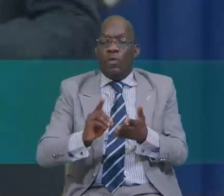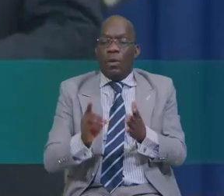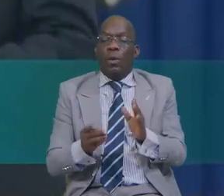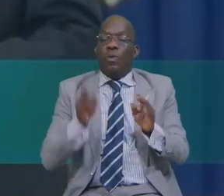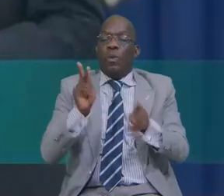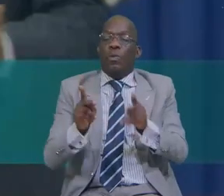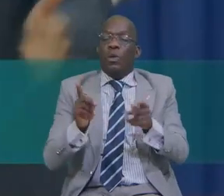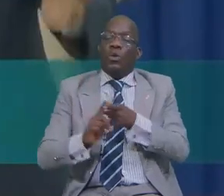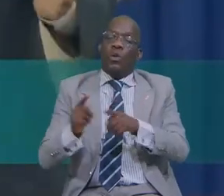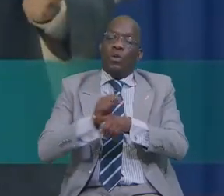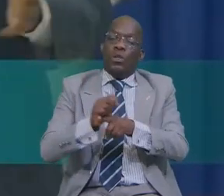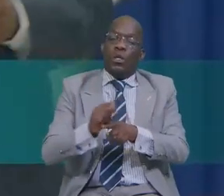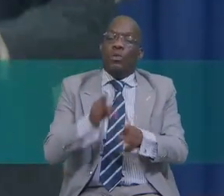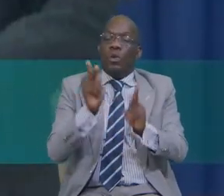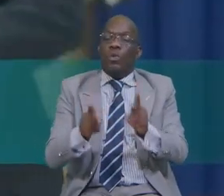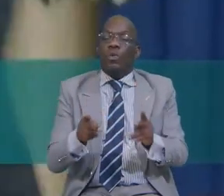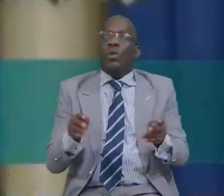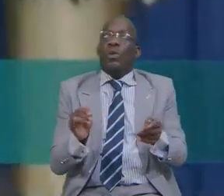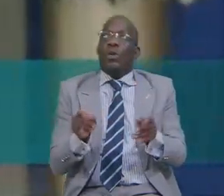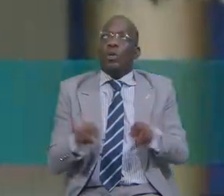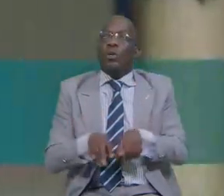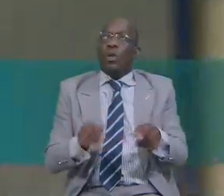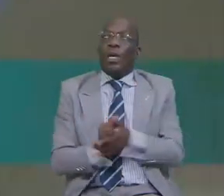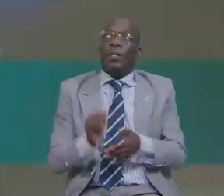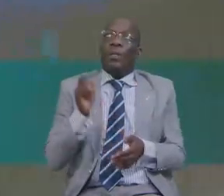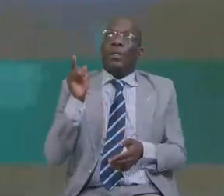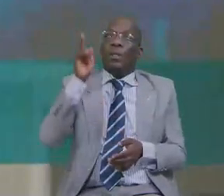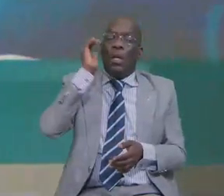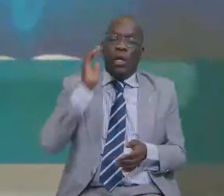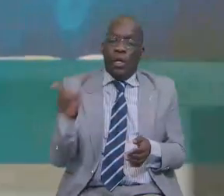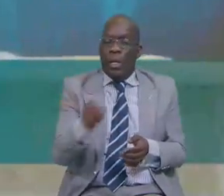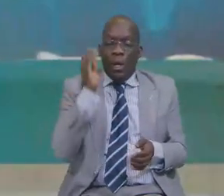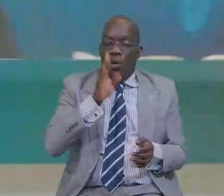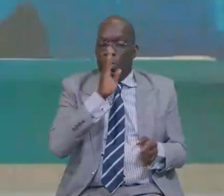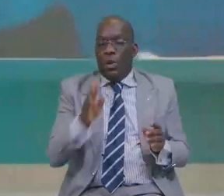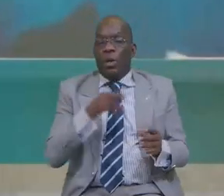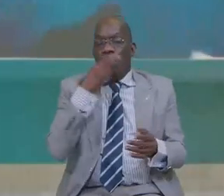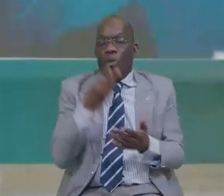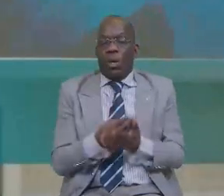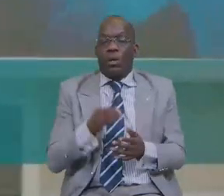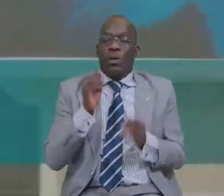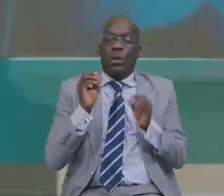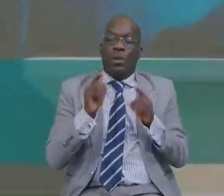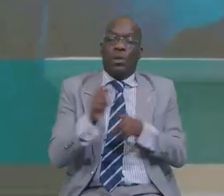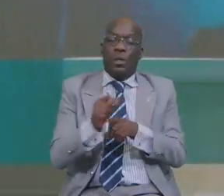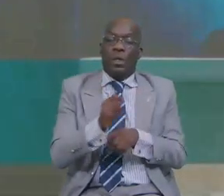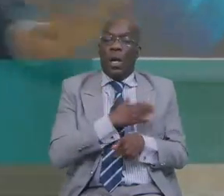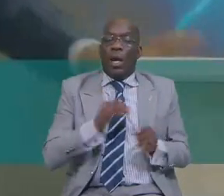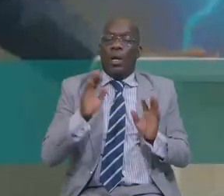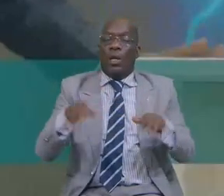pourront voir ce qu'il a fait. Afin d'être bien formé pour transmettre ce ministère à